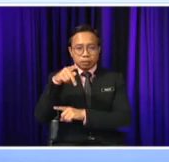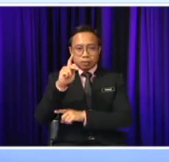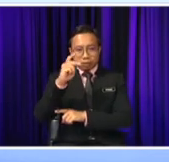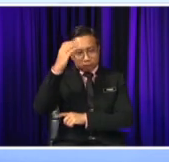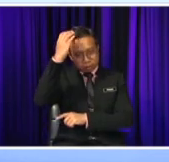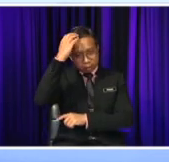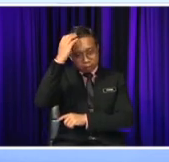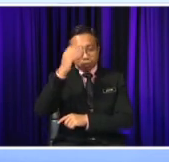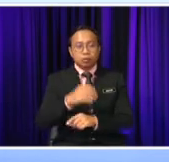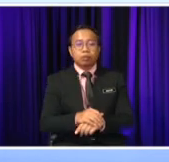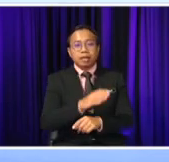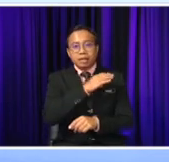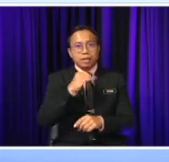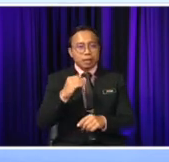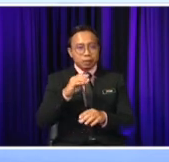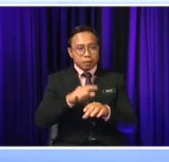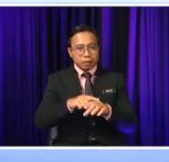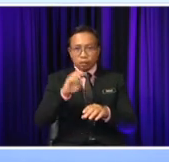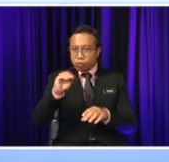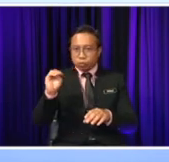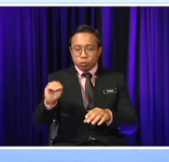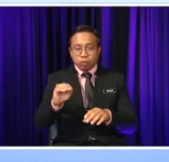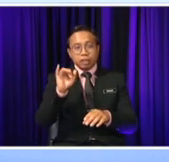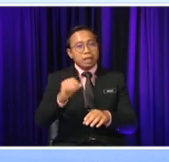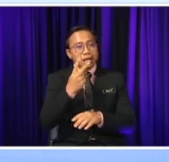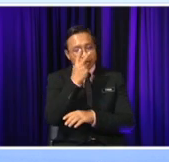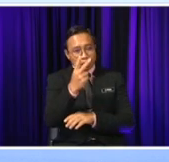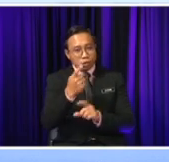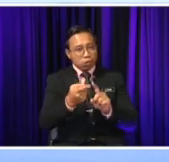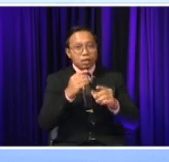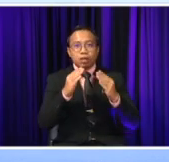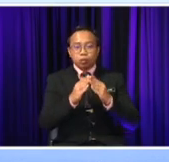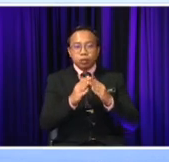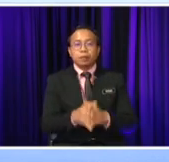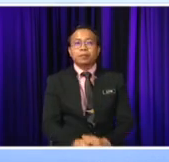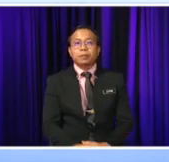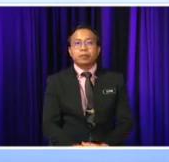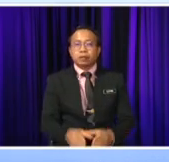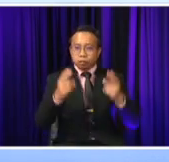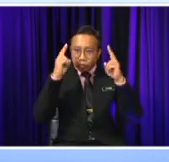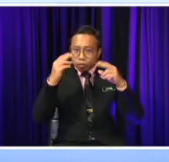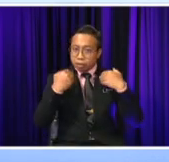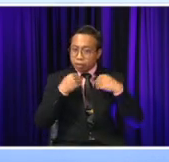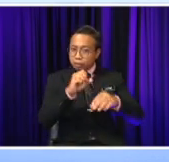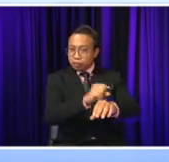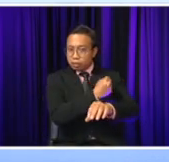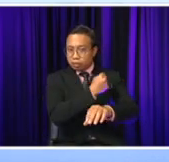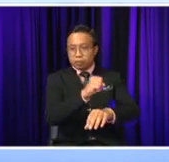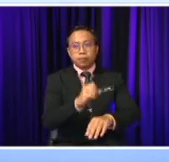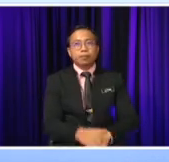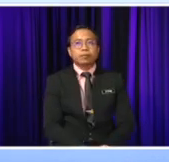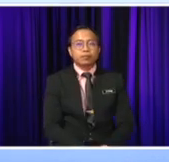khas selango Syah Alam dan juga kepada murid-murid yang menonton dari rumah dan dengan cerita busana tutup dengan saja Betulkah